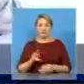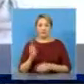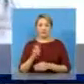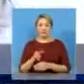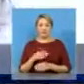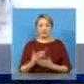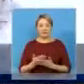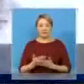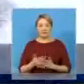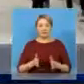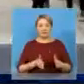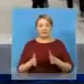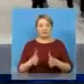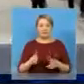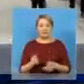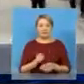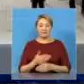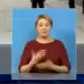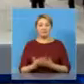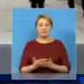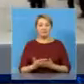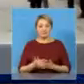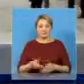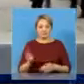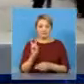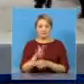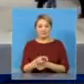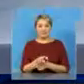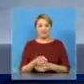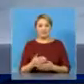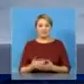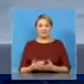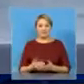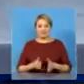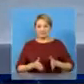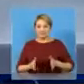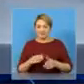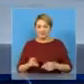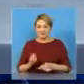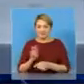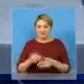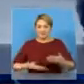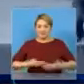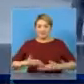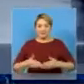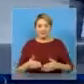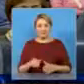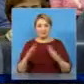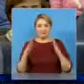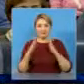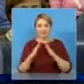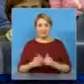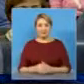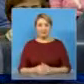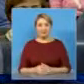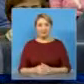по главной дороге, отчего жители вынуждены сходить с общественного транспорта вдоль трасс и добираться пешком до своих домов.